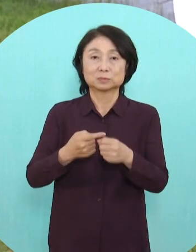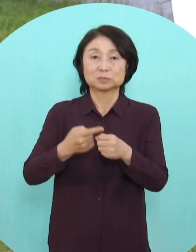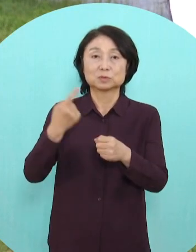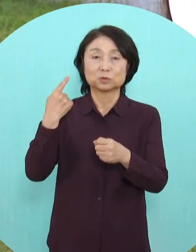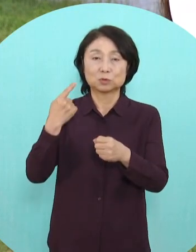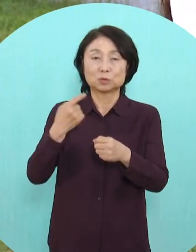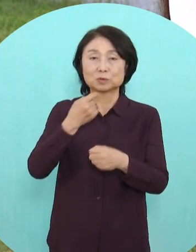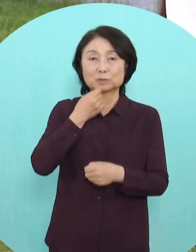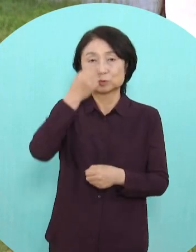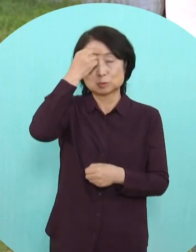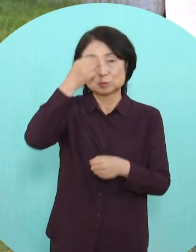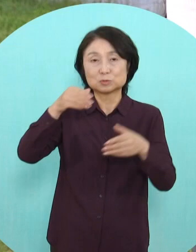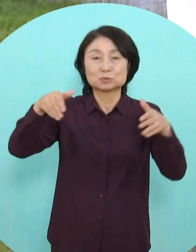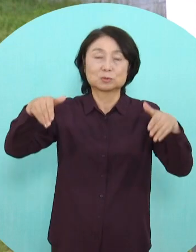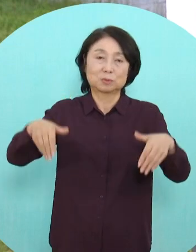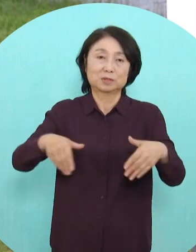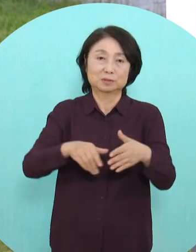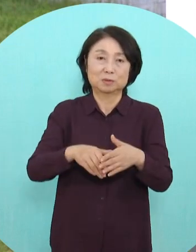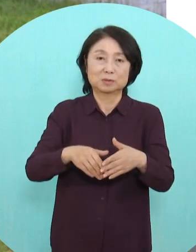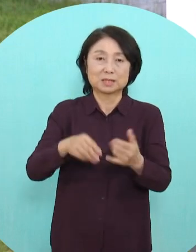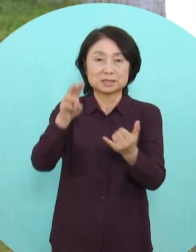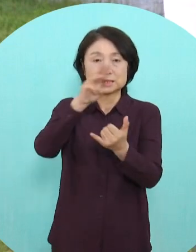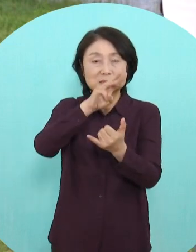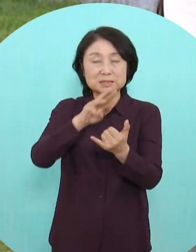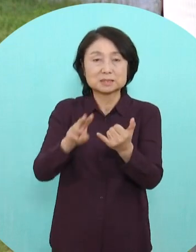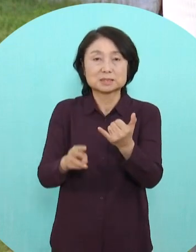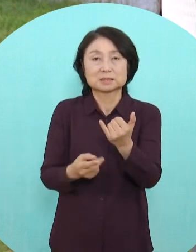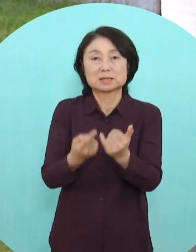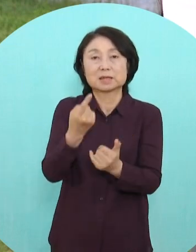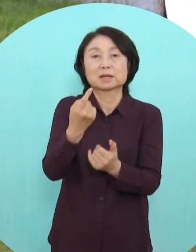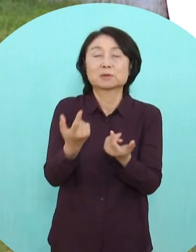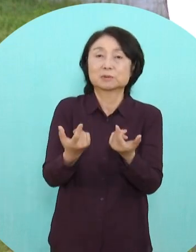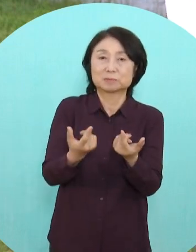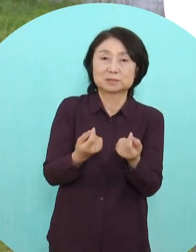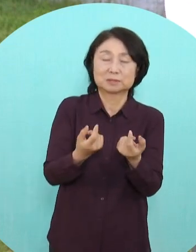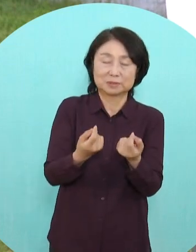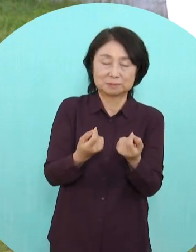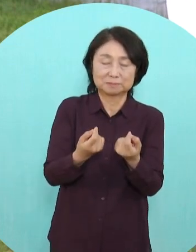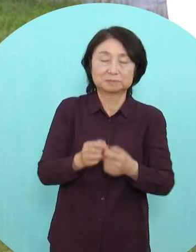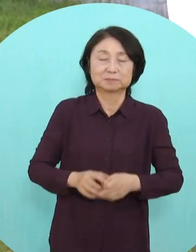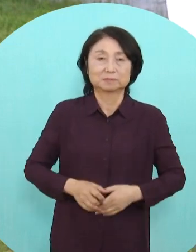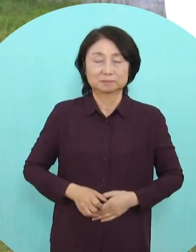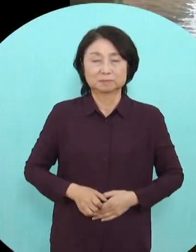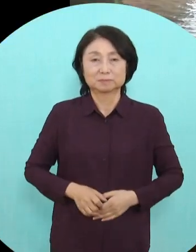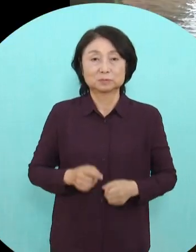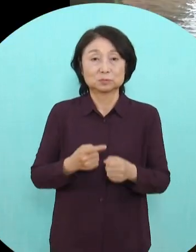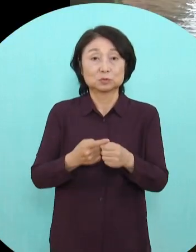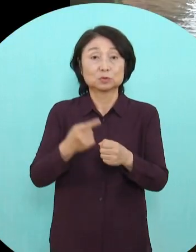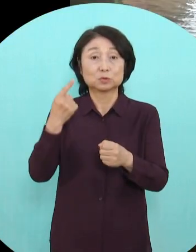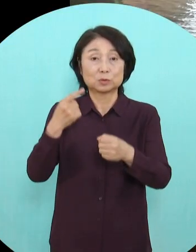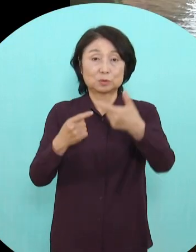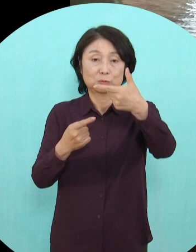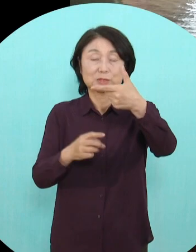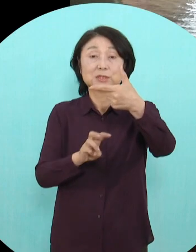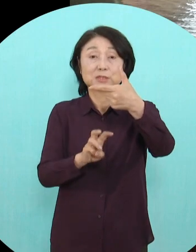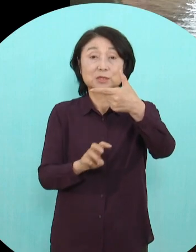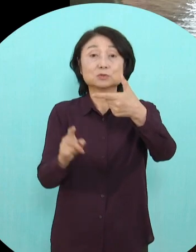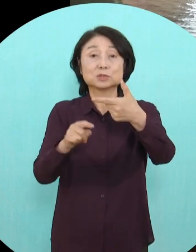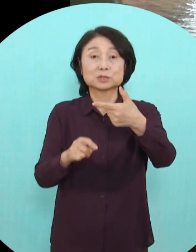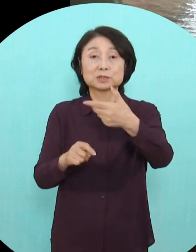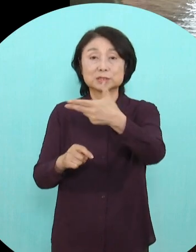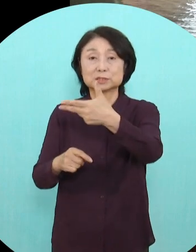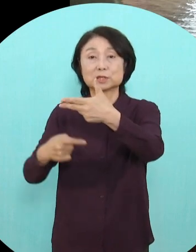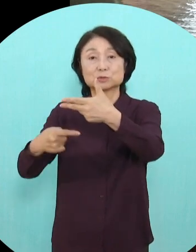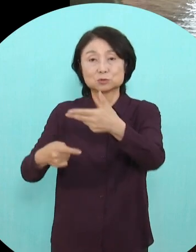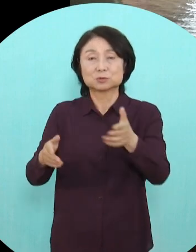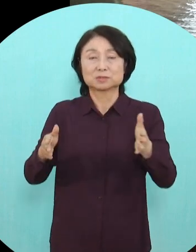去年の梅雨時期には山口市で大きな豪雨災害が起こりましたよね。 はい、去年6月30日